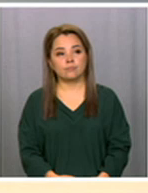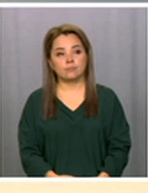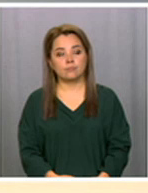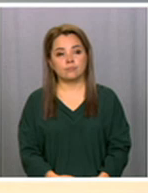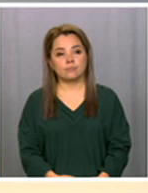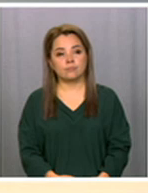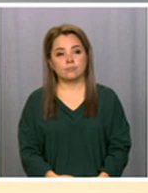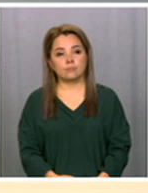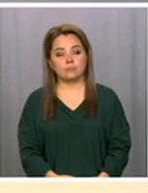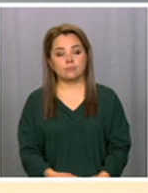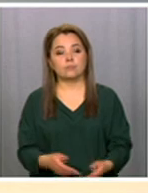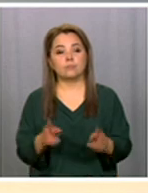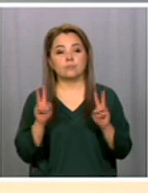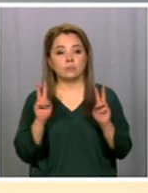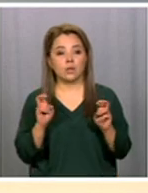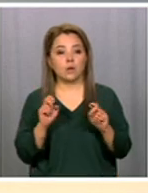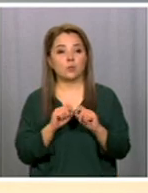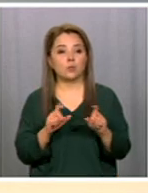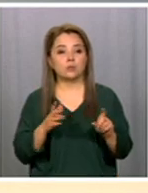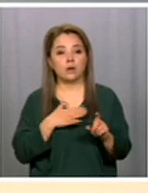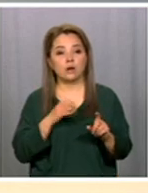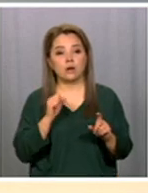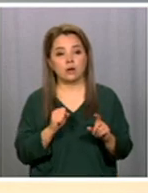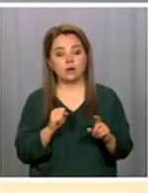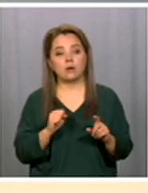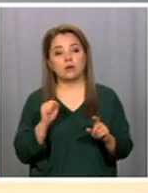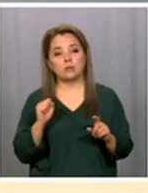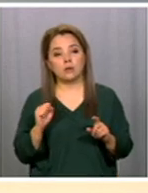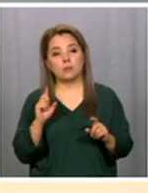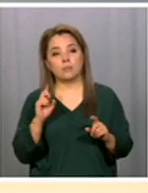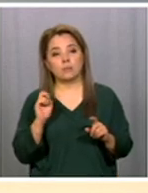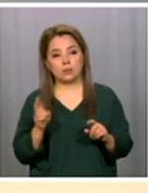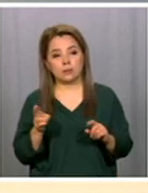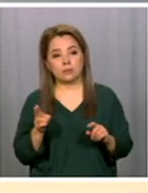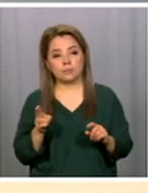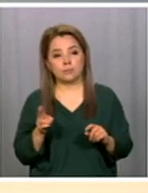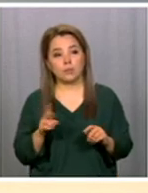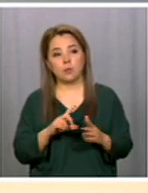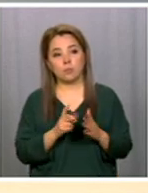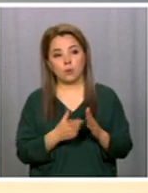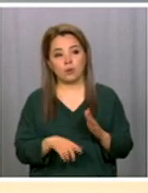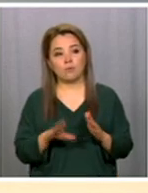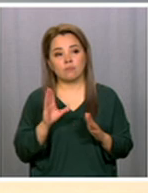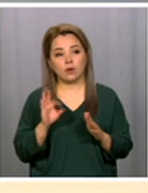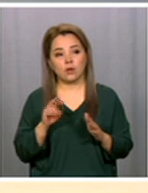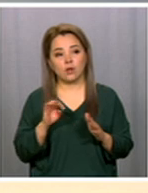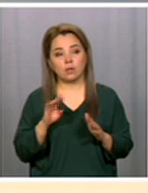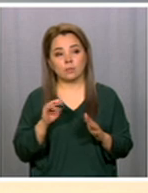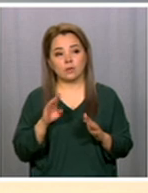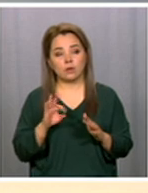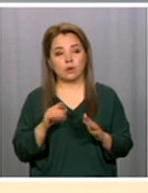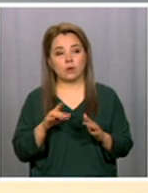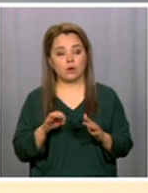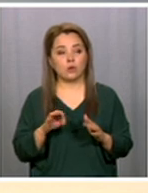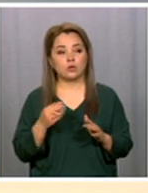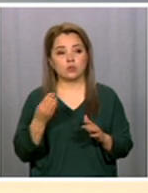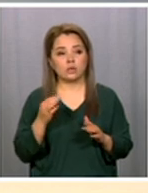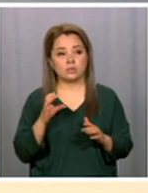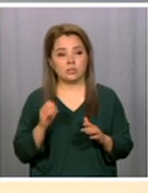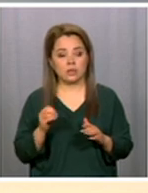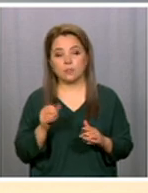Тема нашего урока – Александр Альфредович Бек, повесть «Волоколамское шоссе», Применение